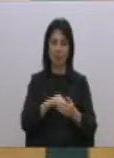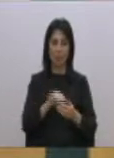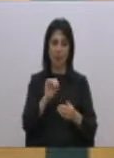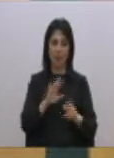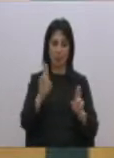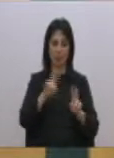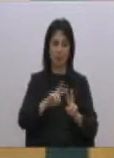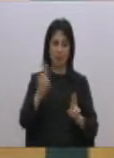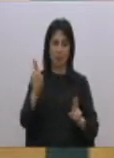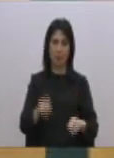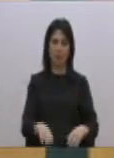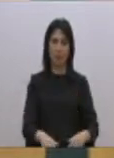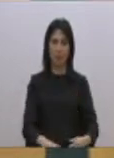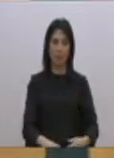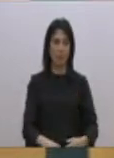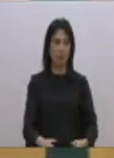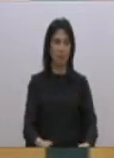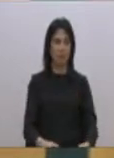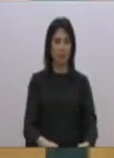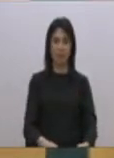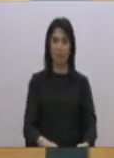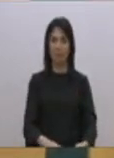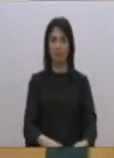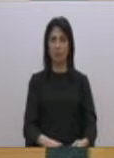ევროპულ სტანდარტში. დიდი მადლობა.